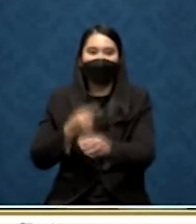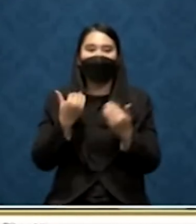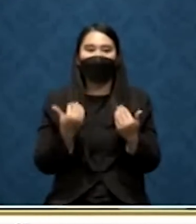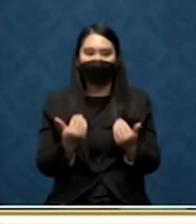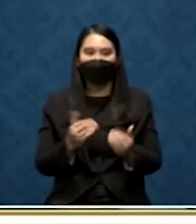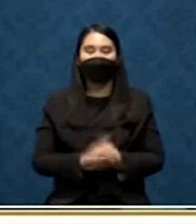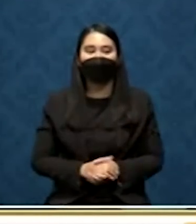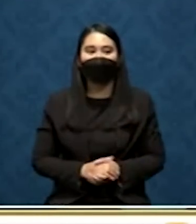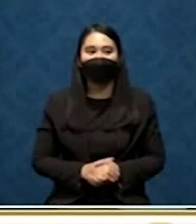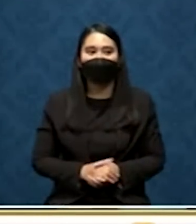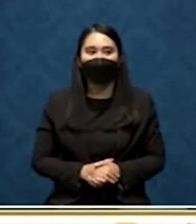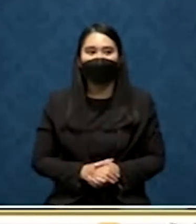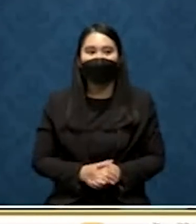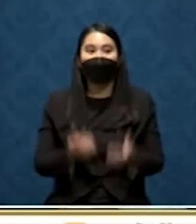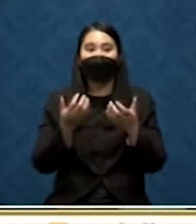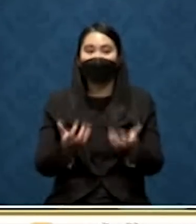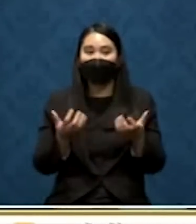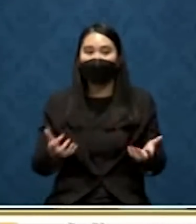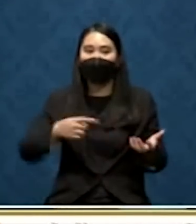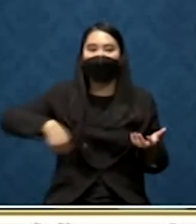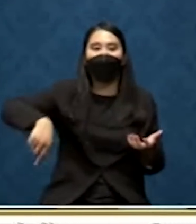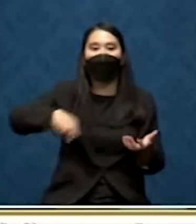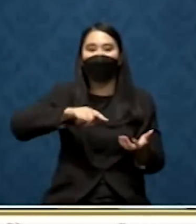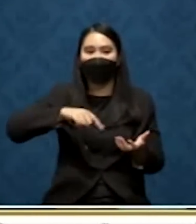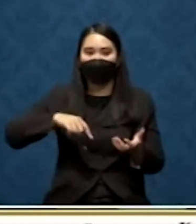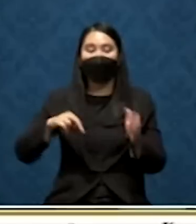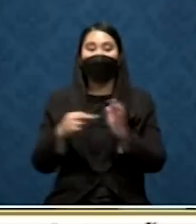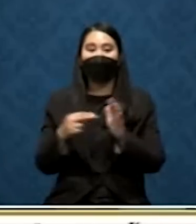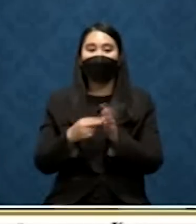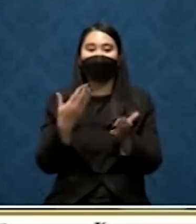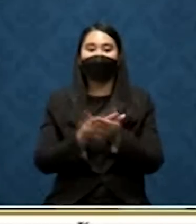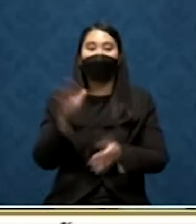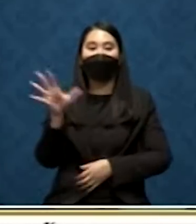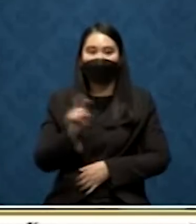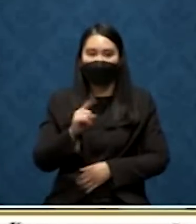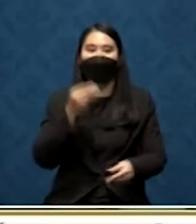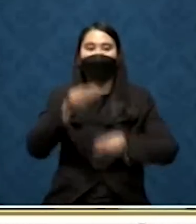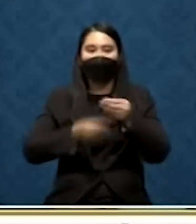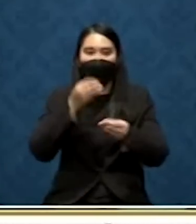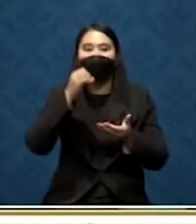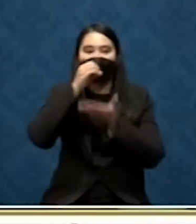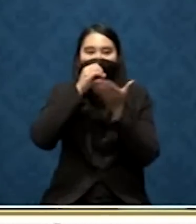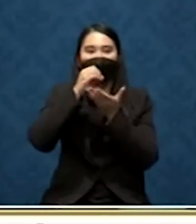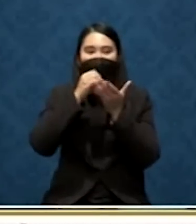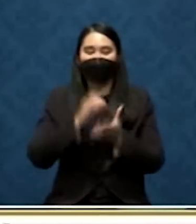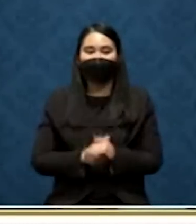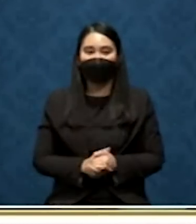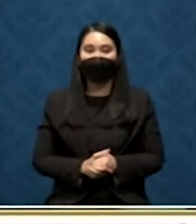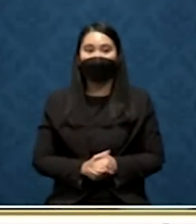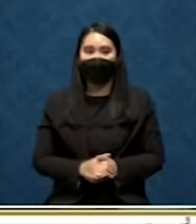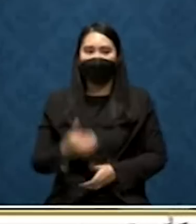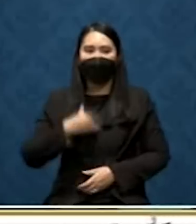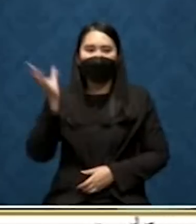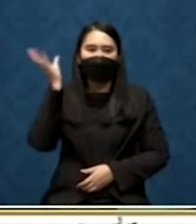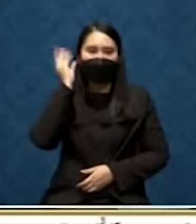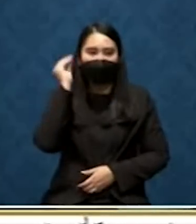เงินจากการขายาซือมาทั้นแลครับซึงเท่าที่ผม